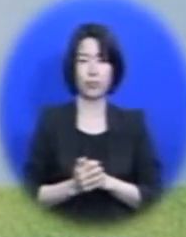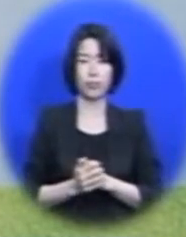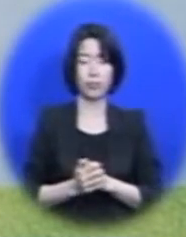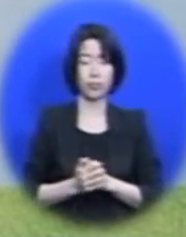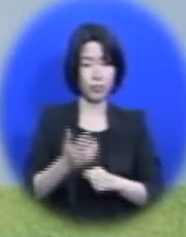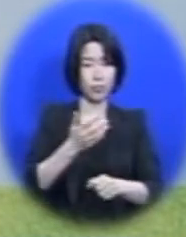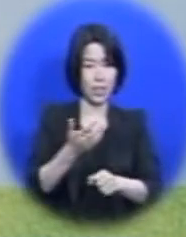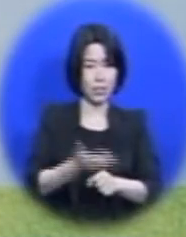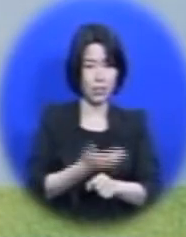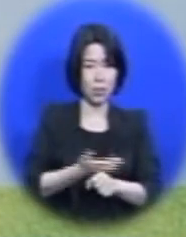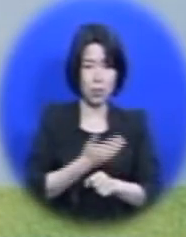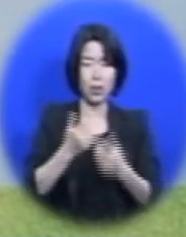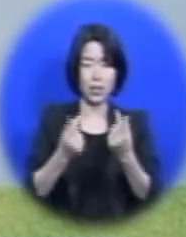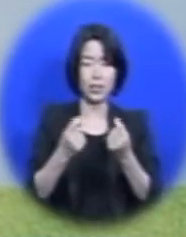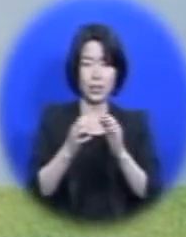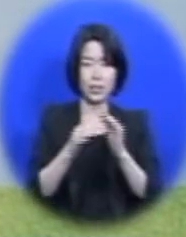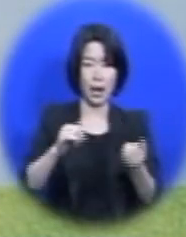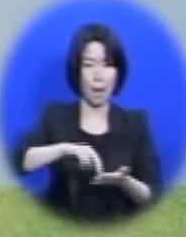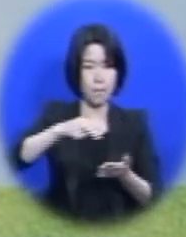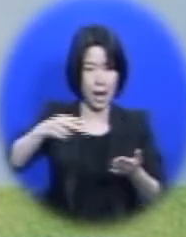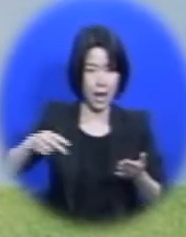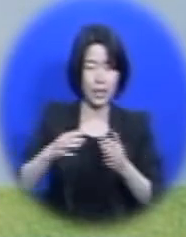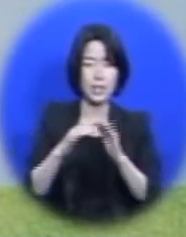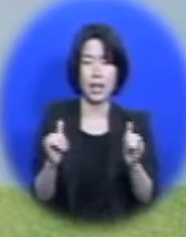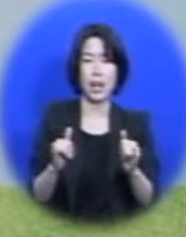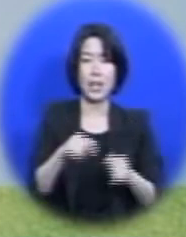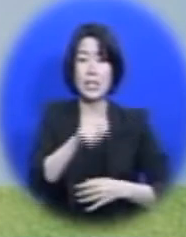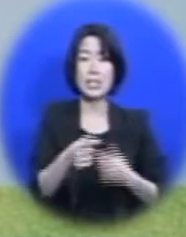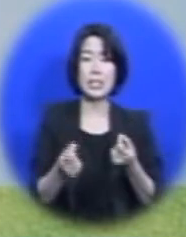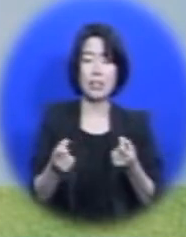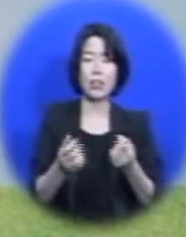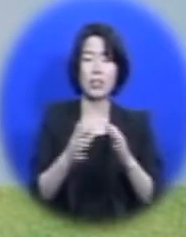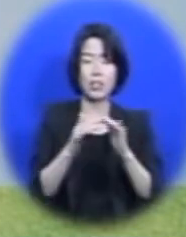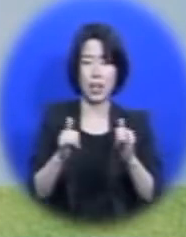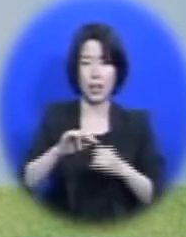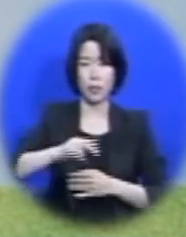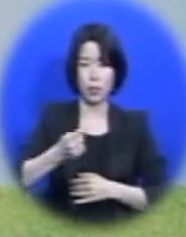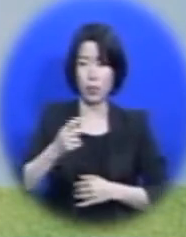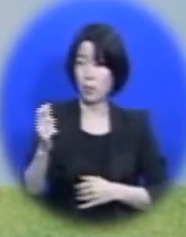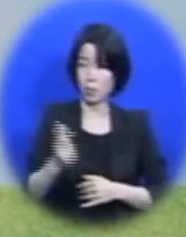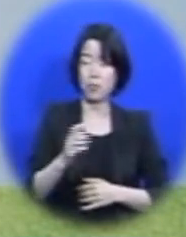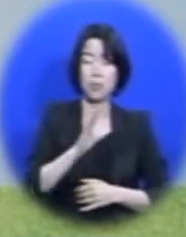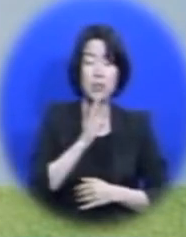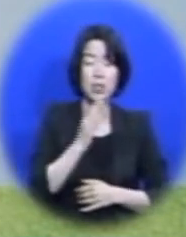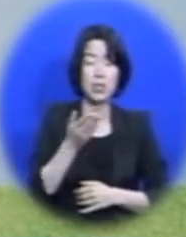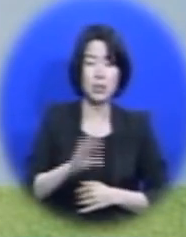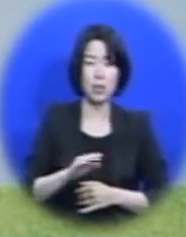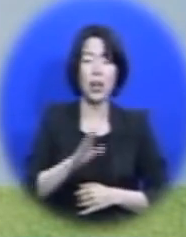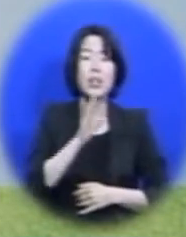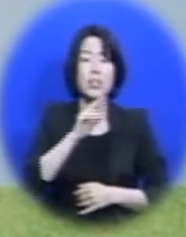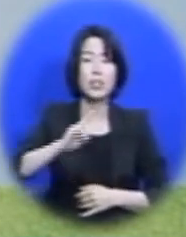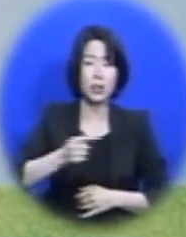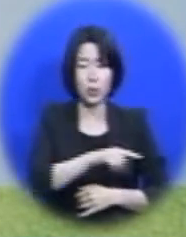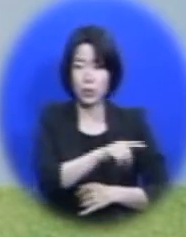조폭과 같은 사람, 방탕한 사람, 그런 사람도 강팍한 사람이지만 그래도 그들은